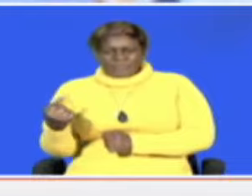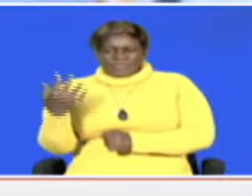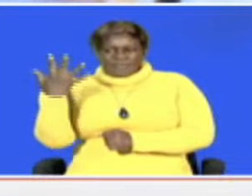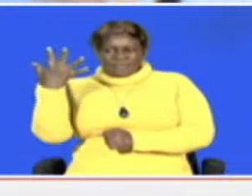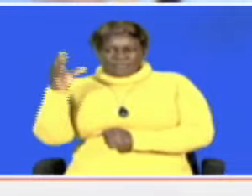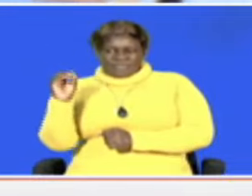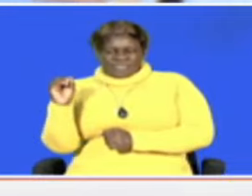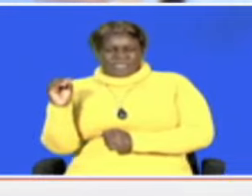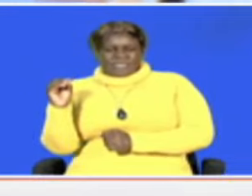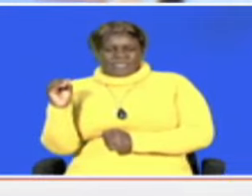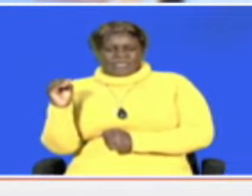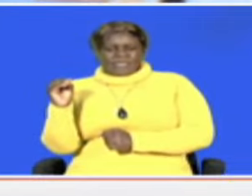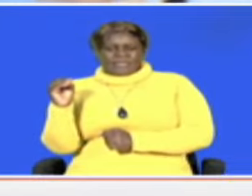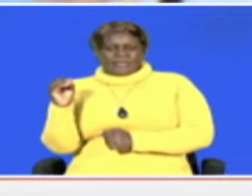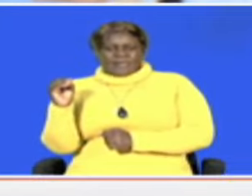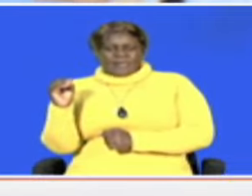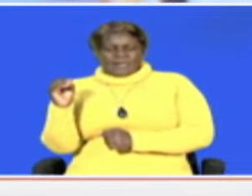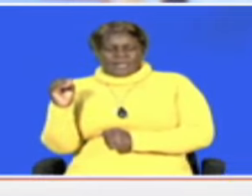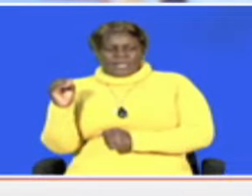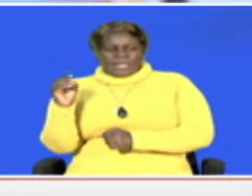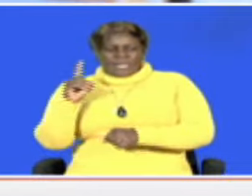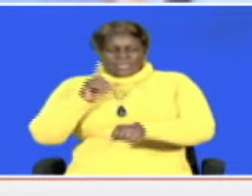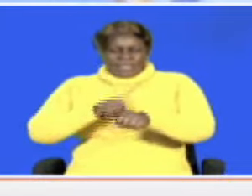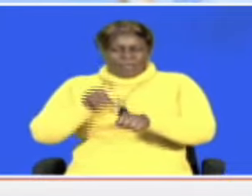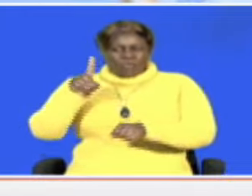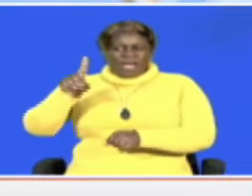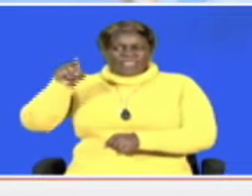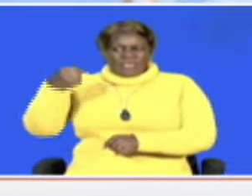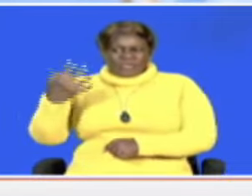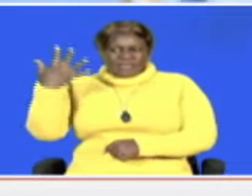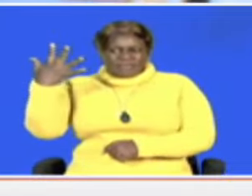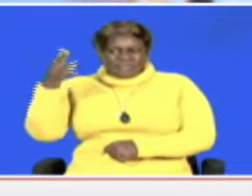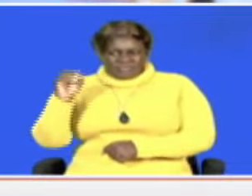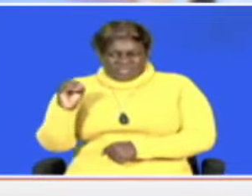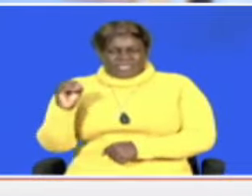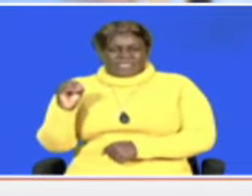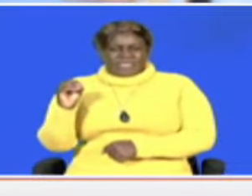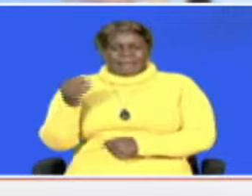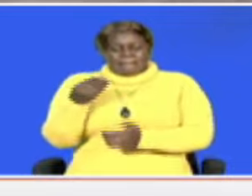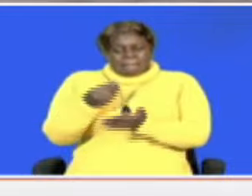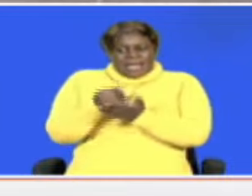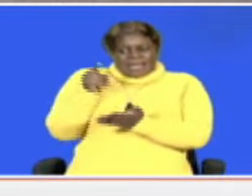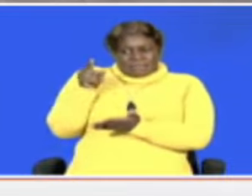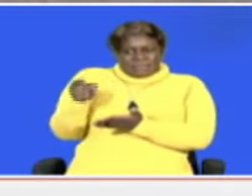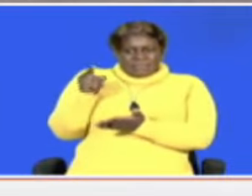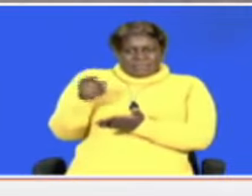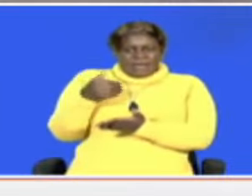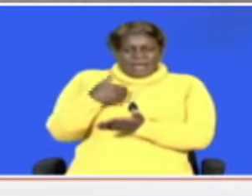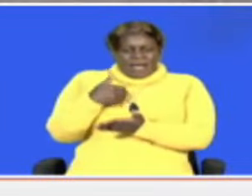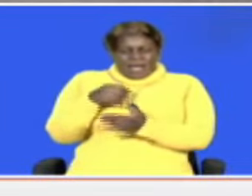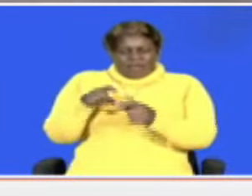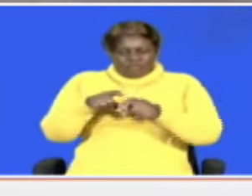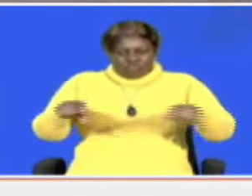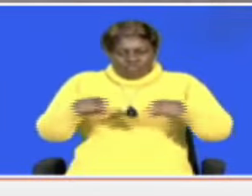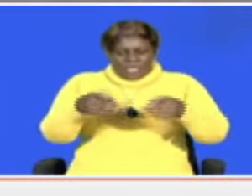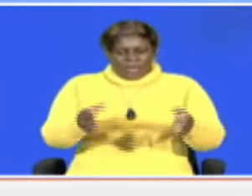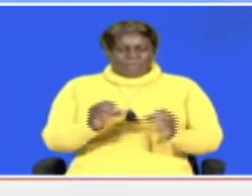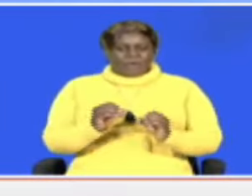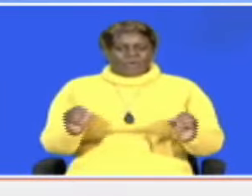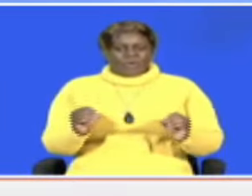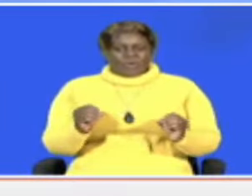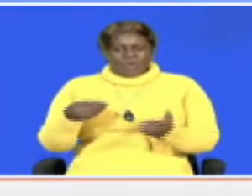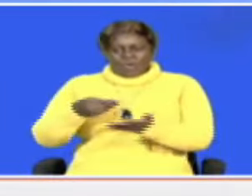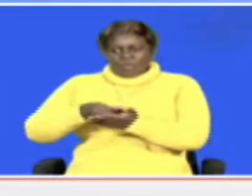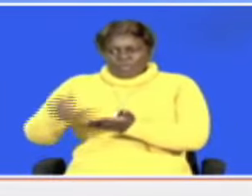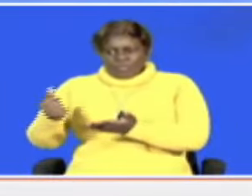1,150. Sasa ukifika kwa 1,150, sasa hizo pesa hakuna kuni hapa.